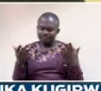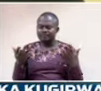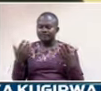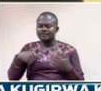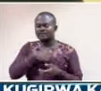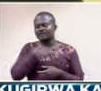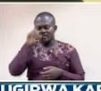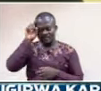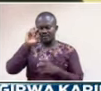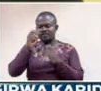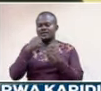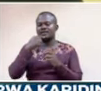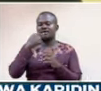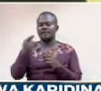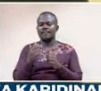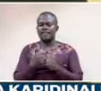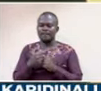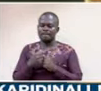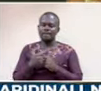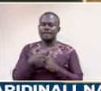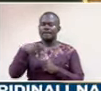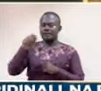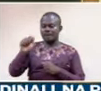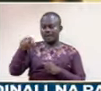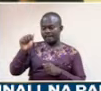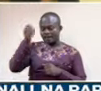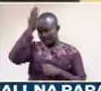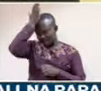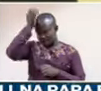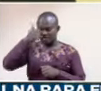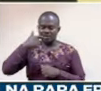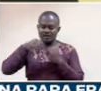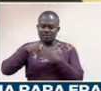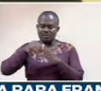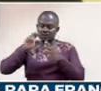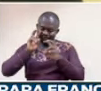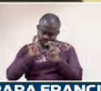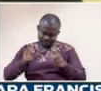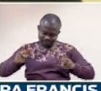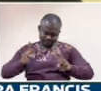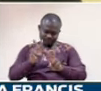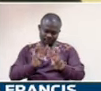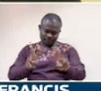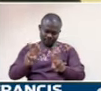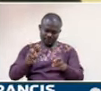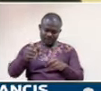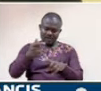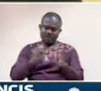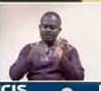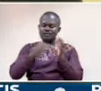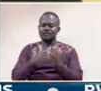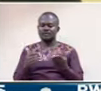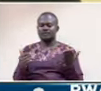rero ari papa ubikora mu bushishozi bwe ariko noneho